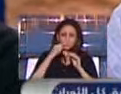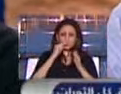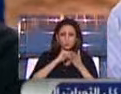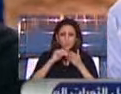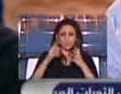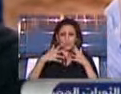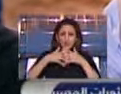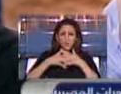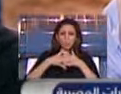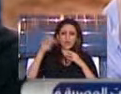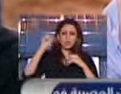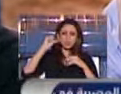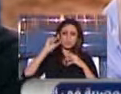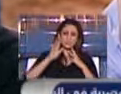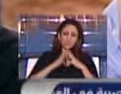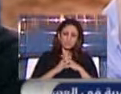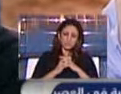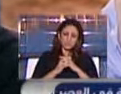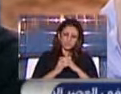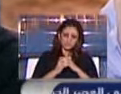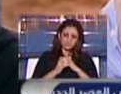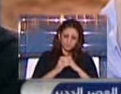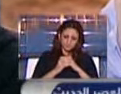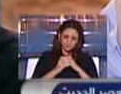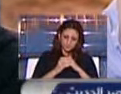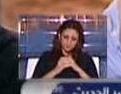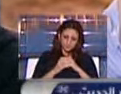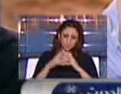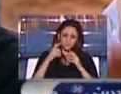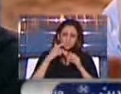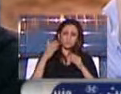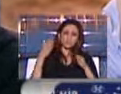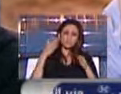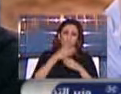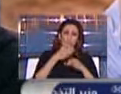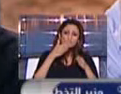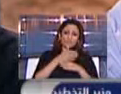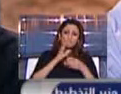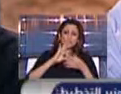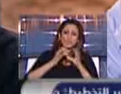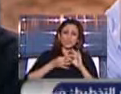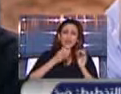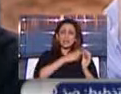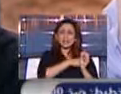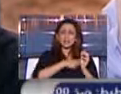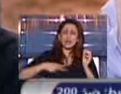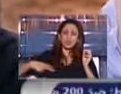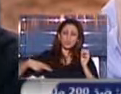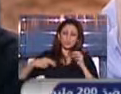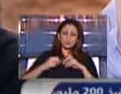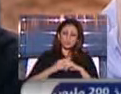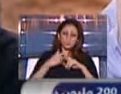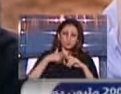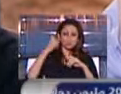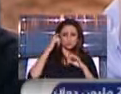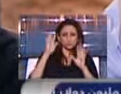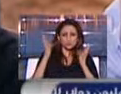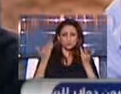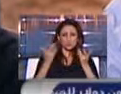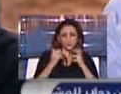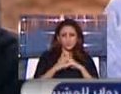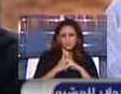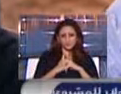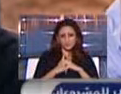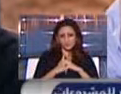الاخوان المسلمين. تدخلهم في جميع مؤسسات الدوله نفسها. انا مش عارف ليه